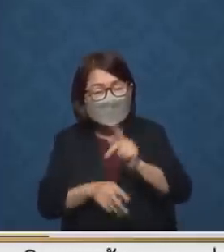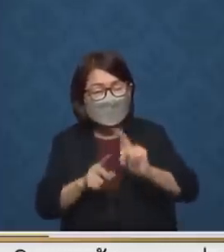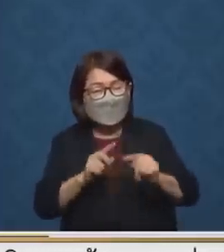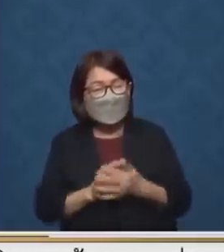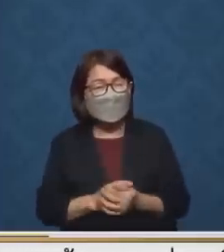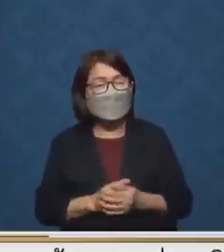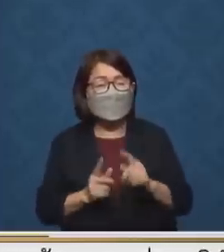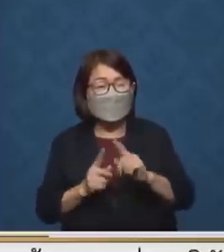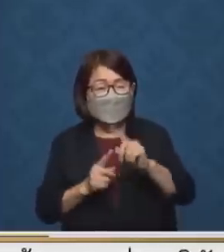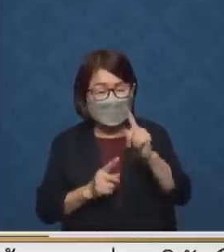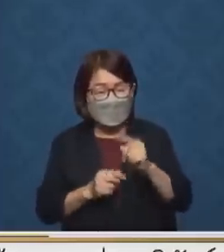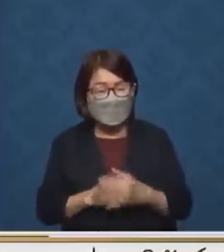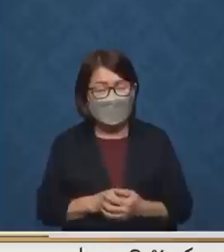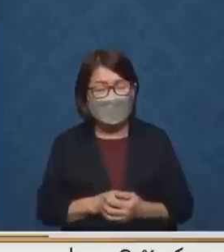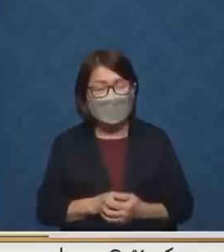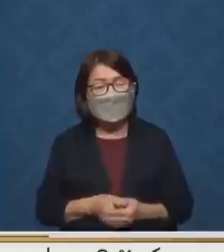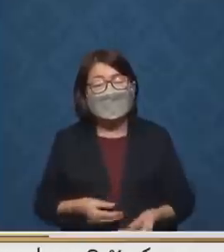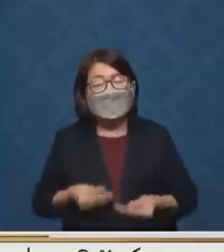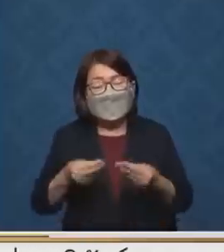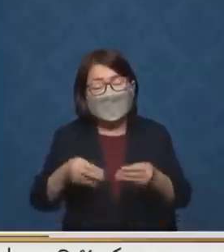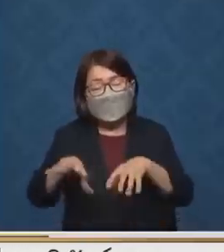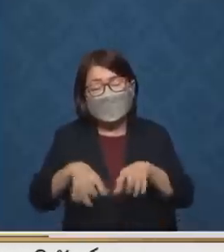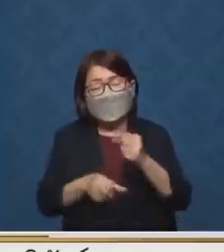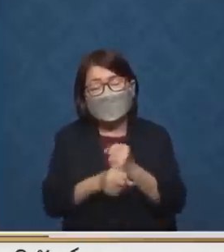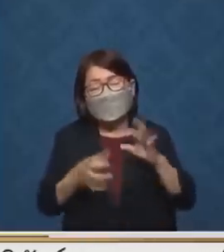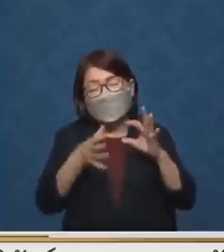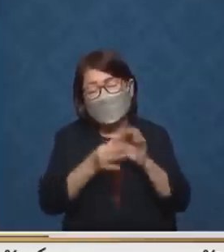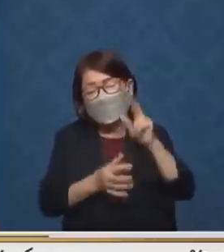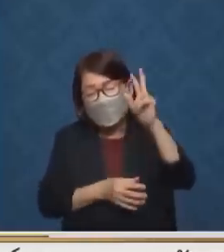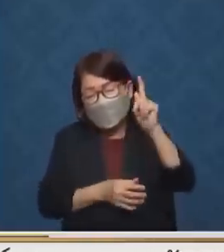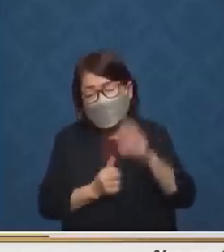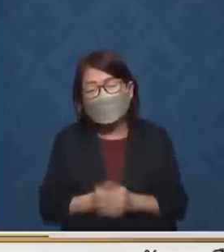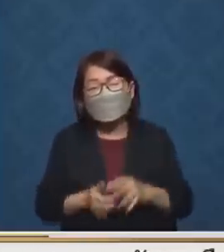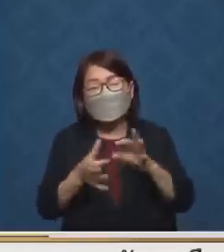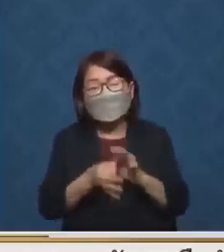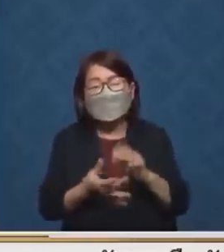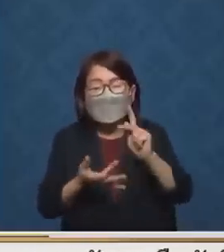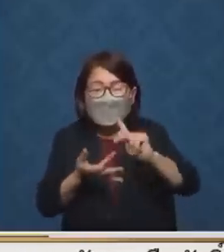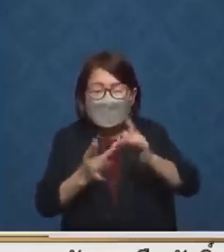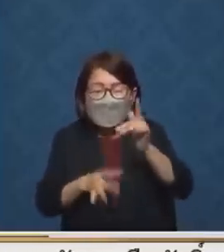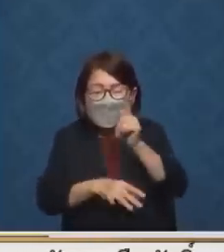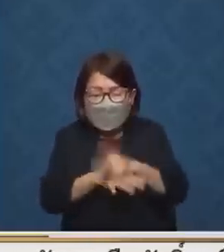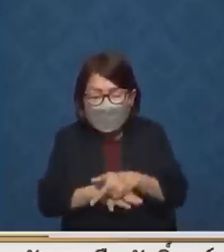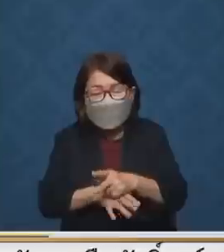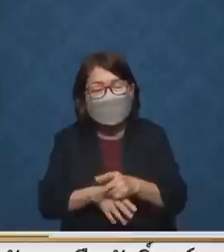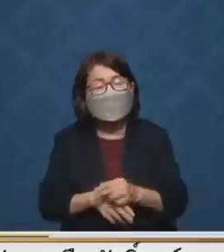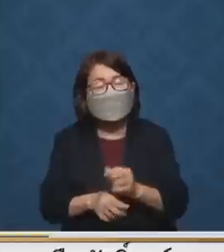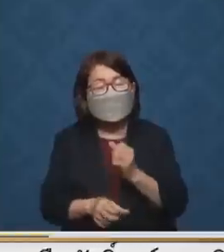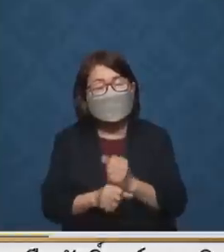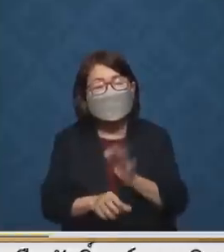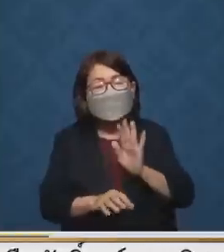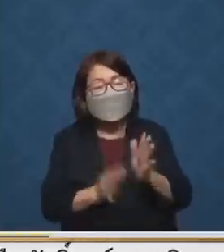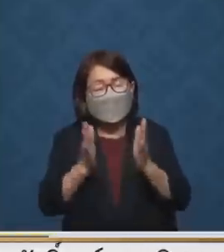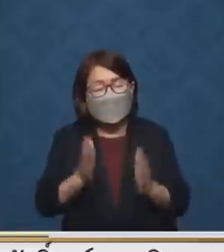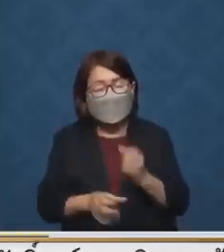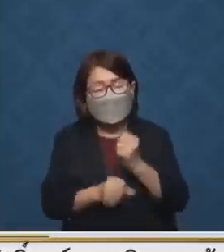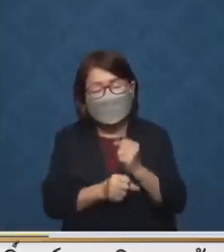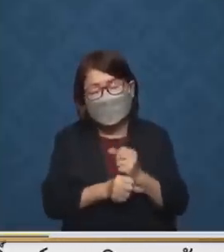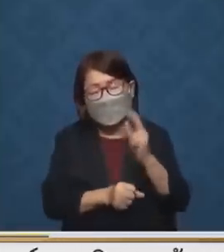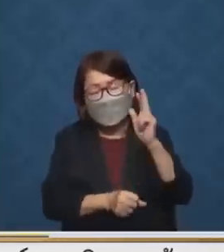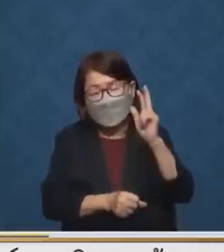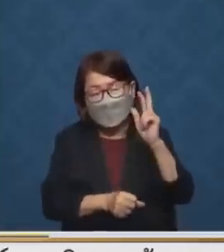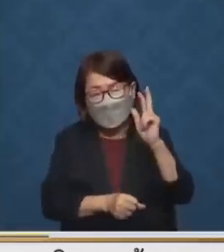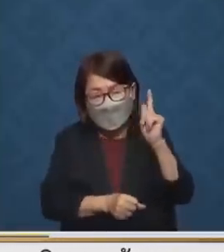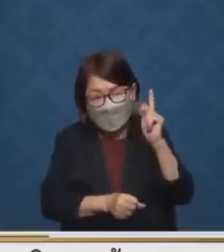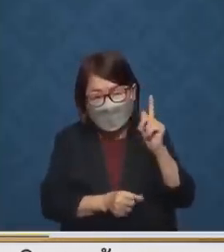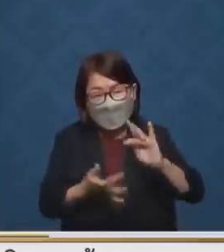ี่เพื่อให้ปริบัติการด้านข่าวสารและปริบัติการด้ไ้เบอร์ของเจานที่ศูสทาหราสสนเทศหน่วยขึนตรงทบภ